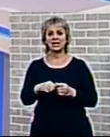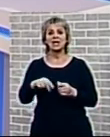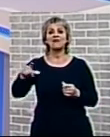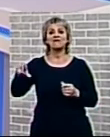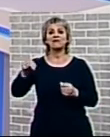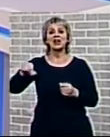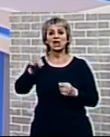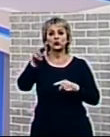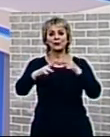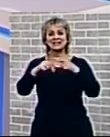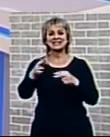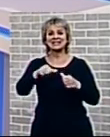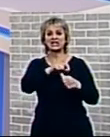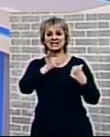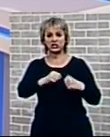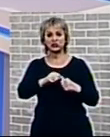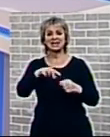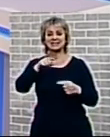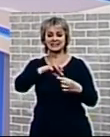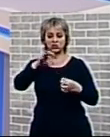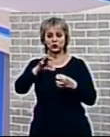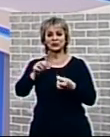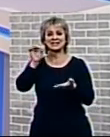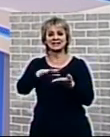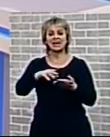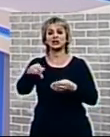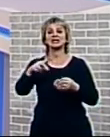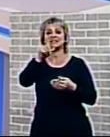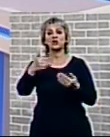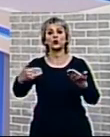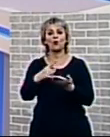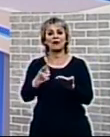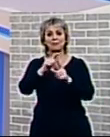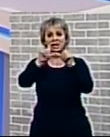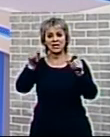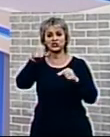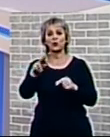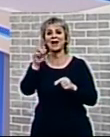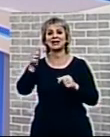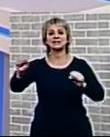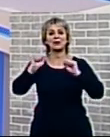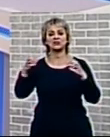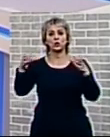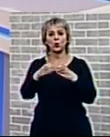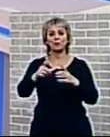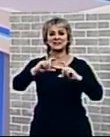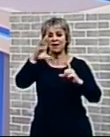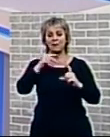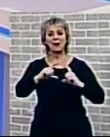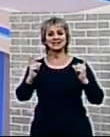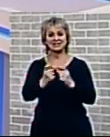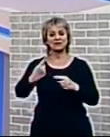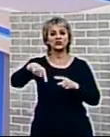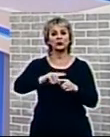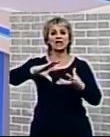В Волгодонске построят сердечно-сосудистый центр, в Зверево новую библиотеку, а в Кагальницкой спортивный комплекс с бассейном. Все